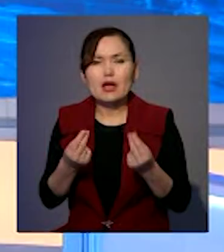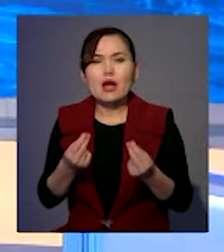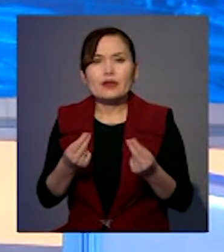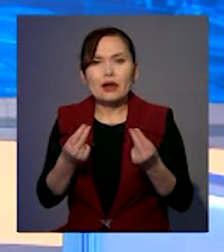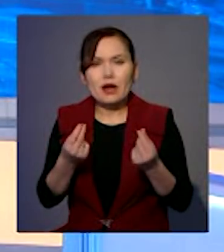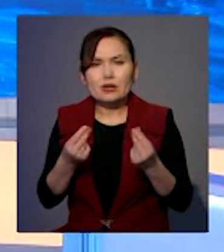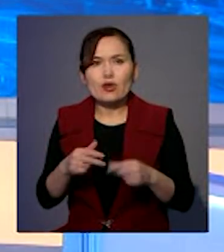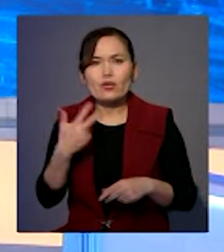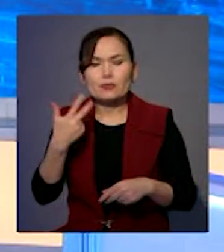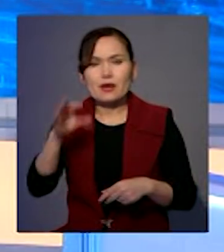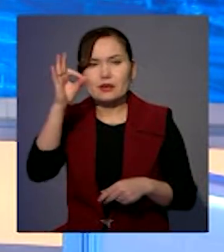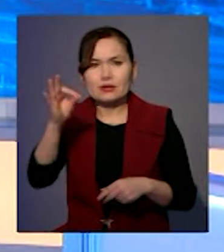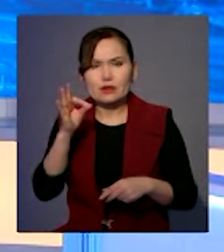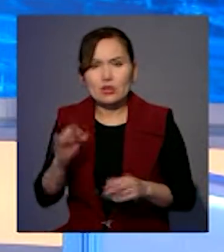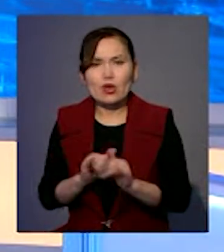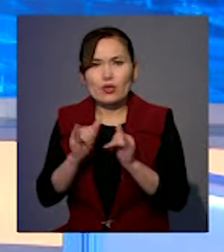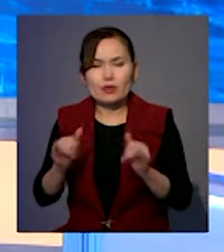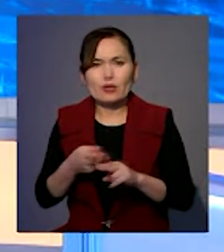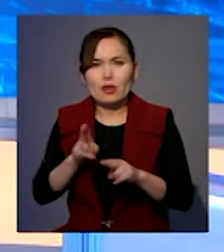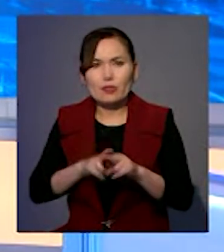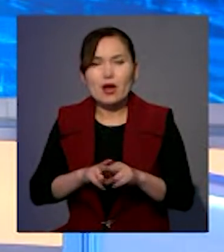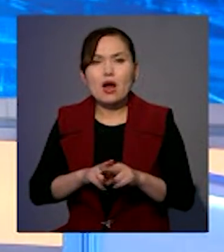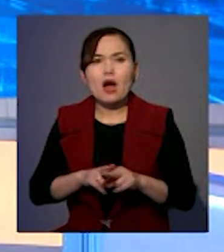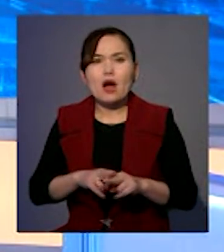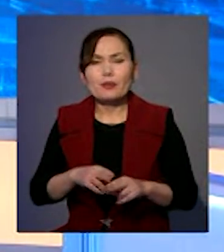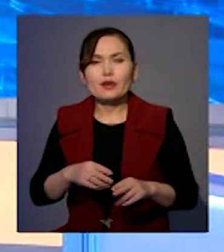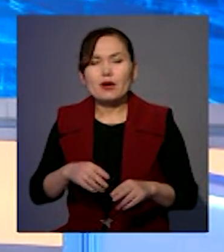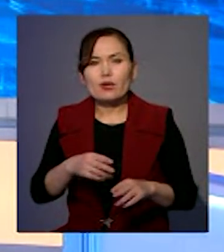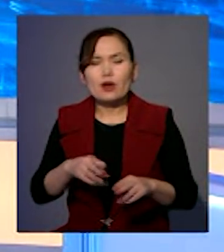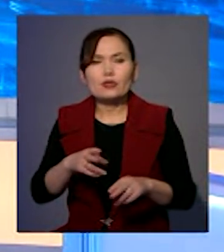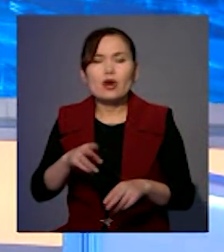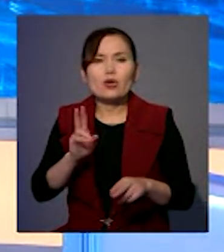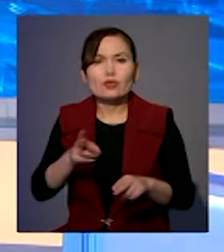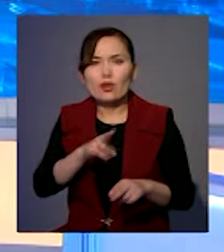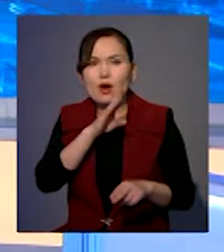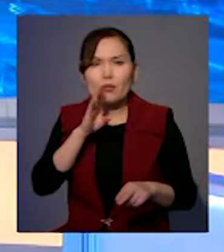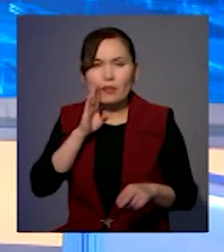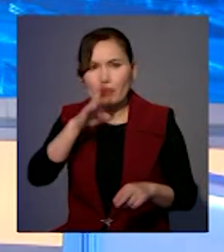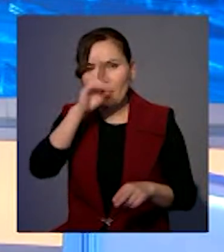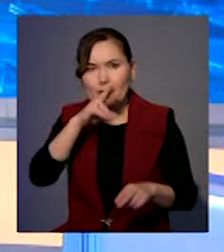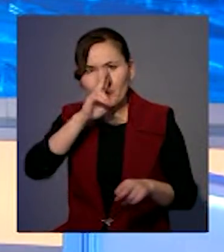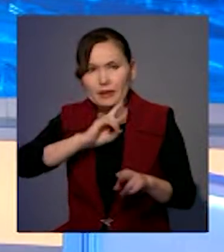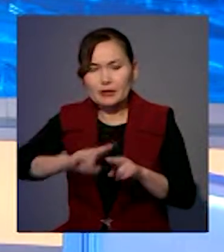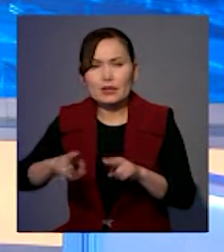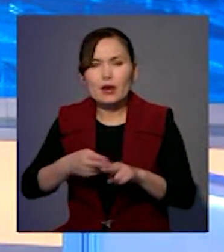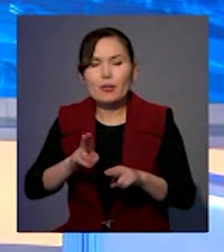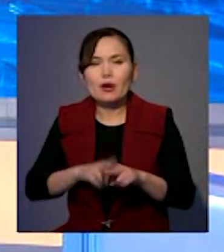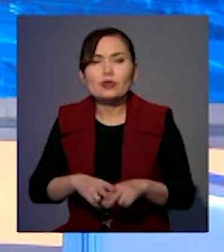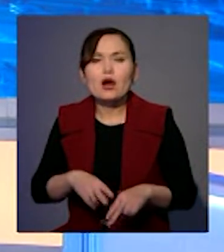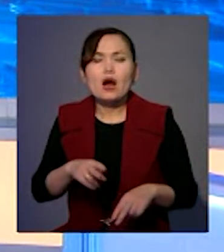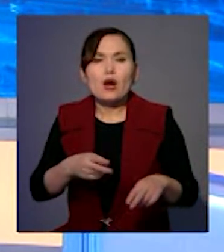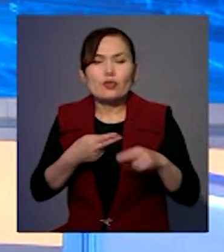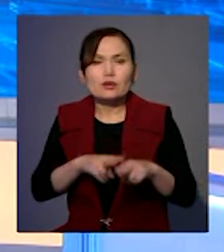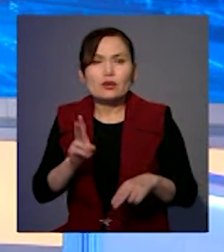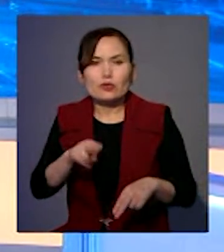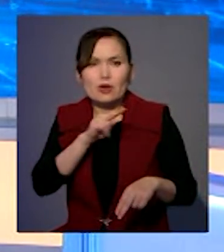үш санатына берілетін қаржы 30%-ға көбейеді. Яғни ол асыраушысынан айырылған, жұмыссыз қалған және еңбекке жарамсыз болып қалған